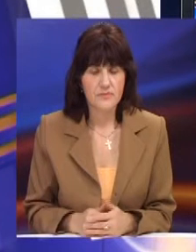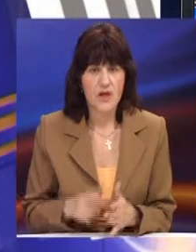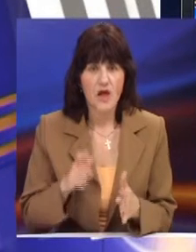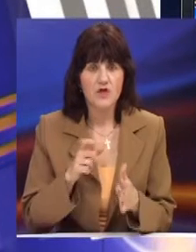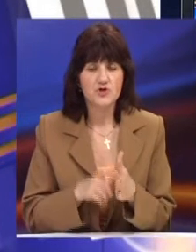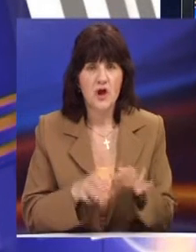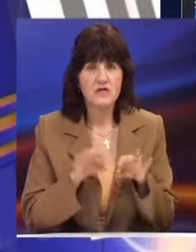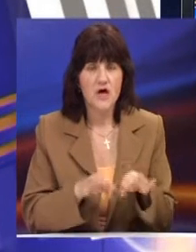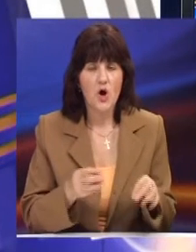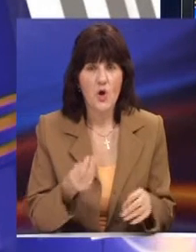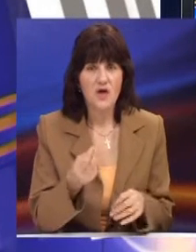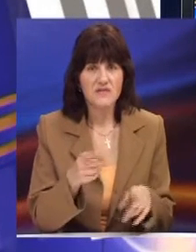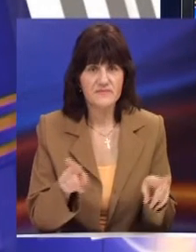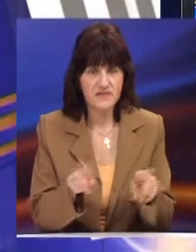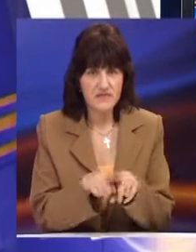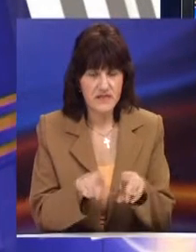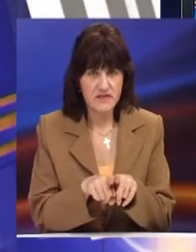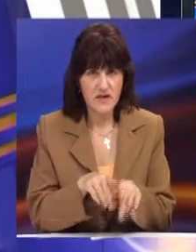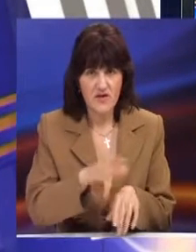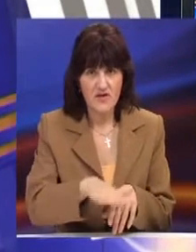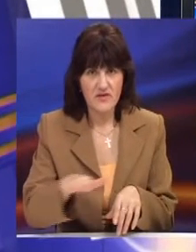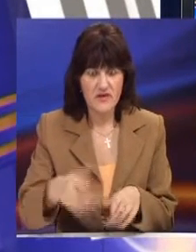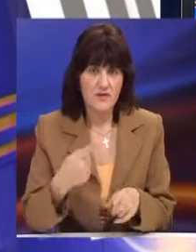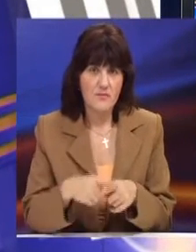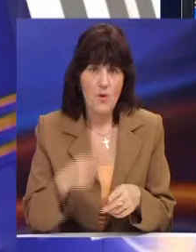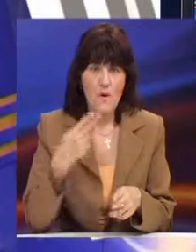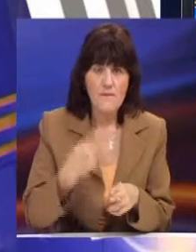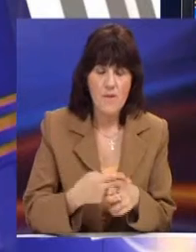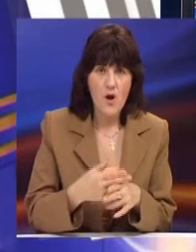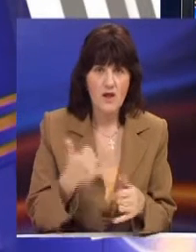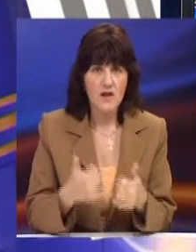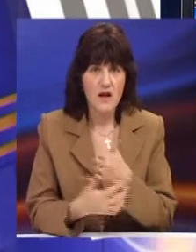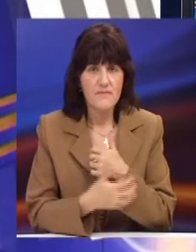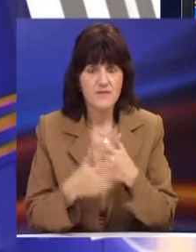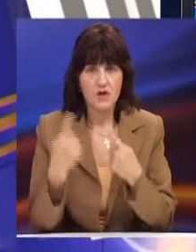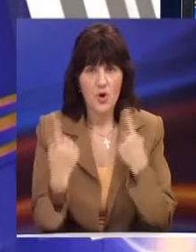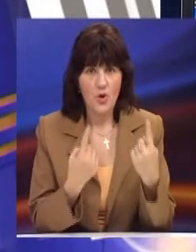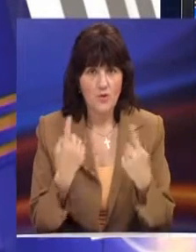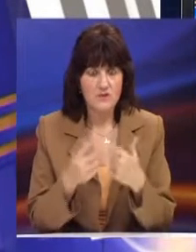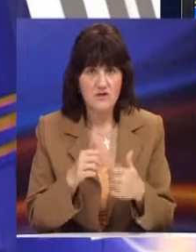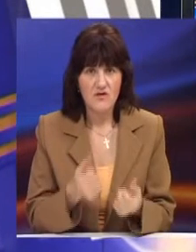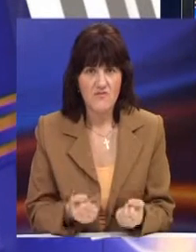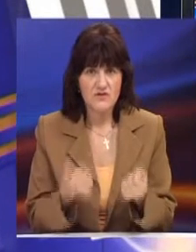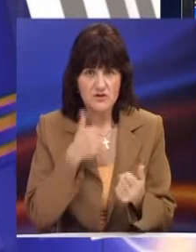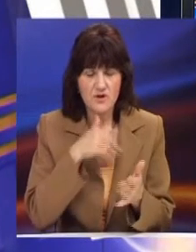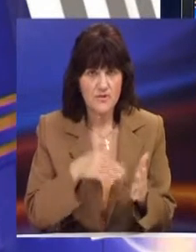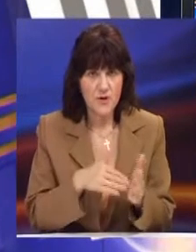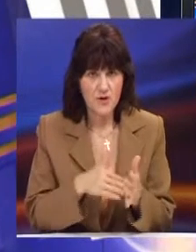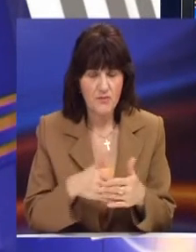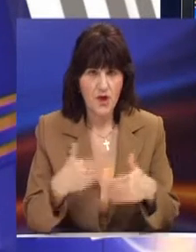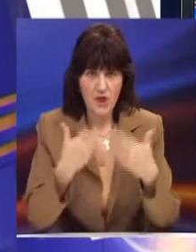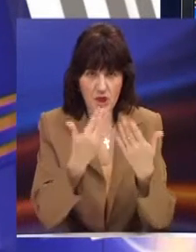Članice kola srpskih sestara uručile su pomoć deci koja se zbog bolesti ili materijalnih uslova u kojima žive nalaze u stanju socijalne